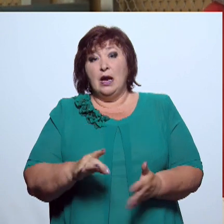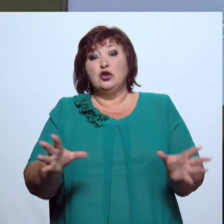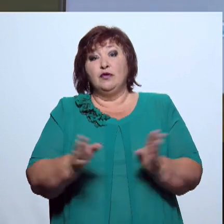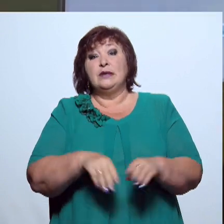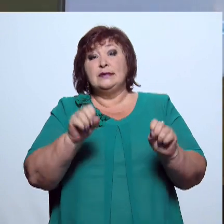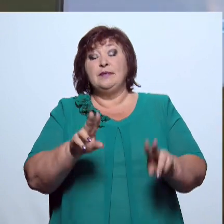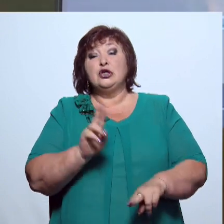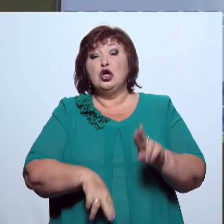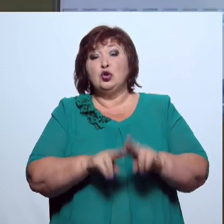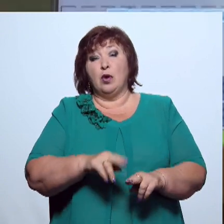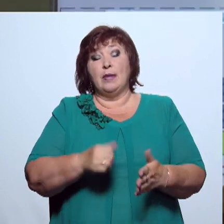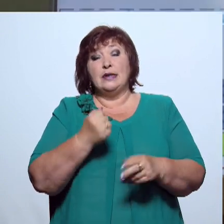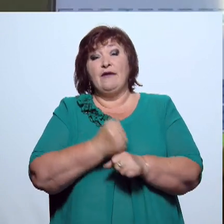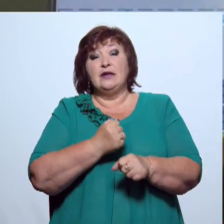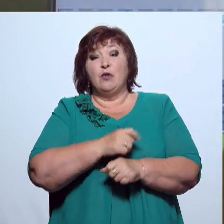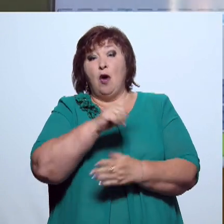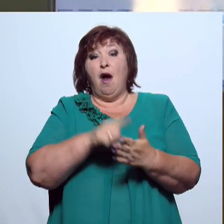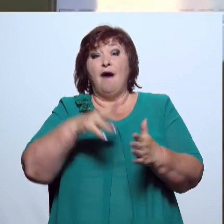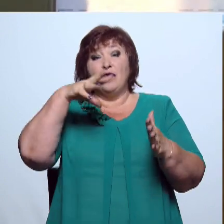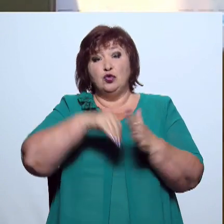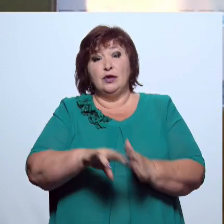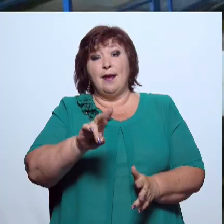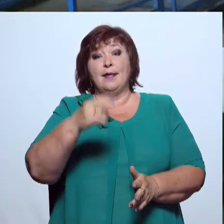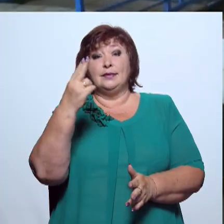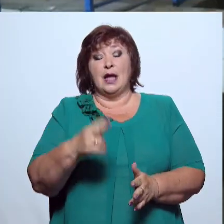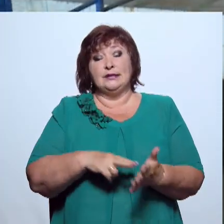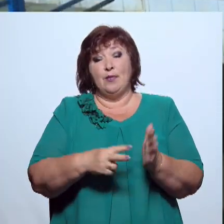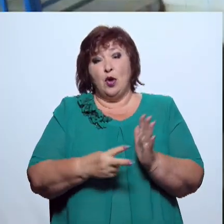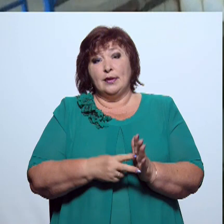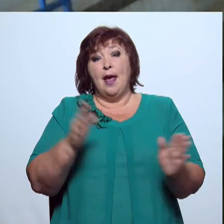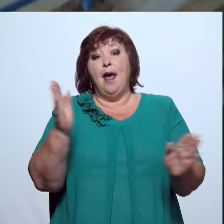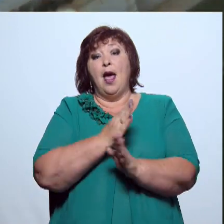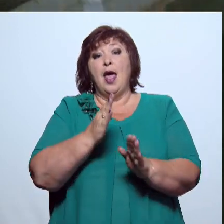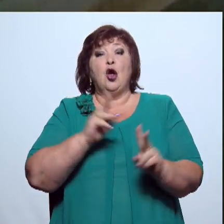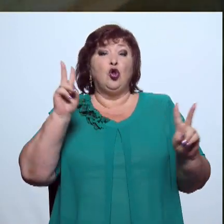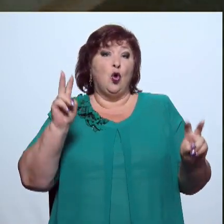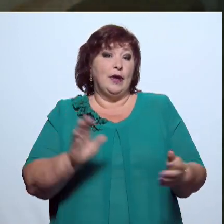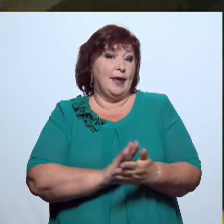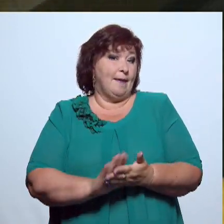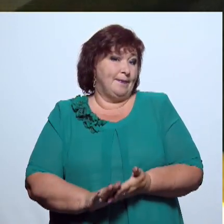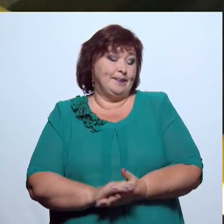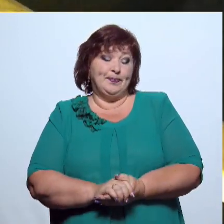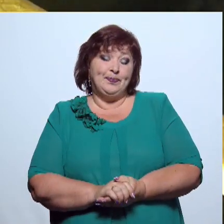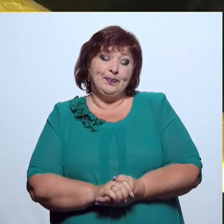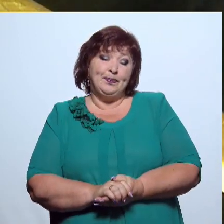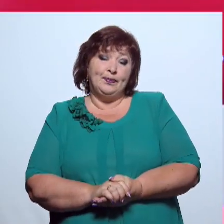Минстроем прорабатывается вопрос о его включении в нацпроект «Экология». Альбина Валикжанина, Юрий Зелененький.